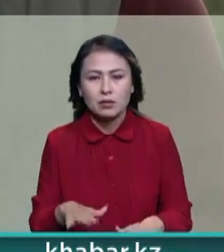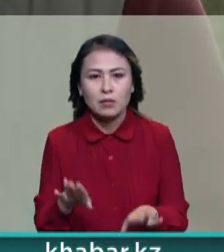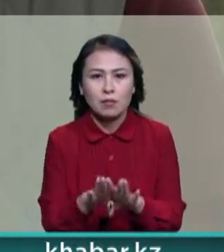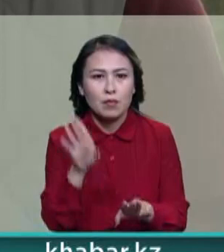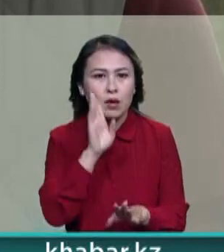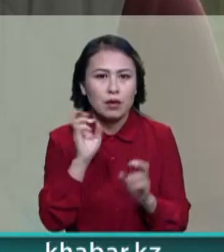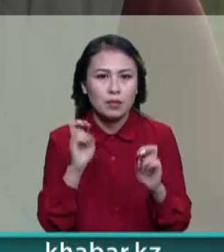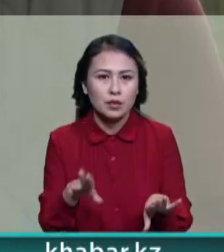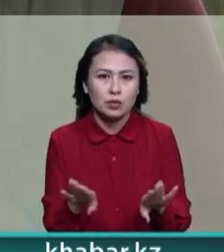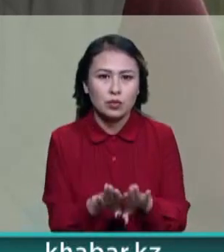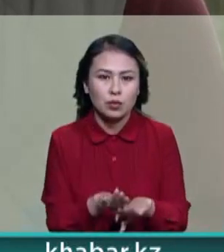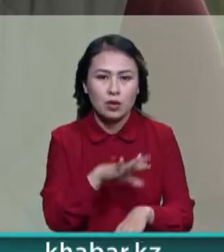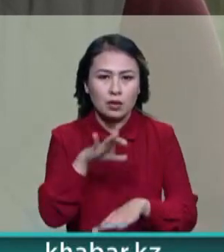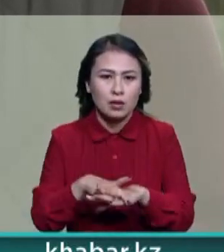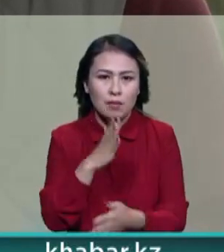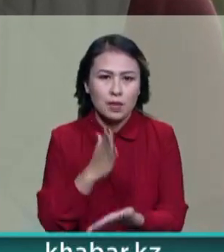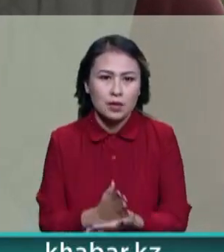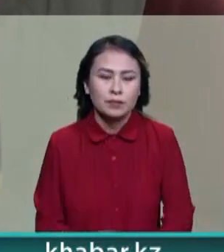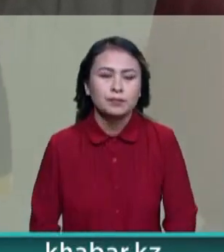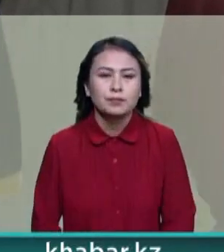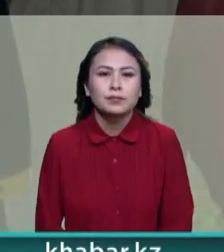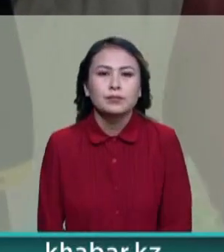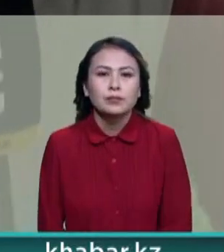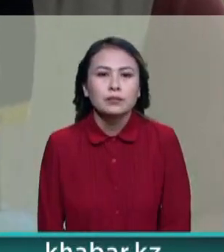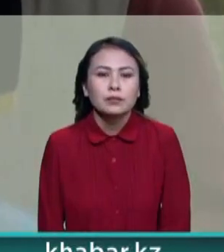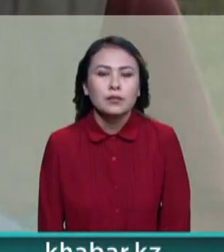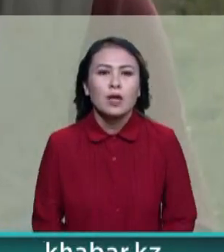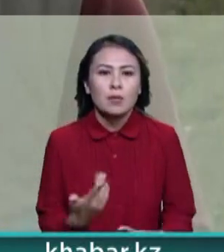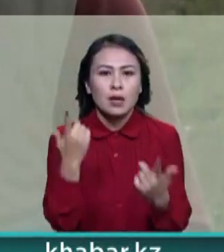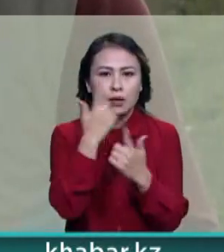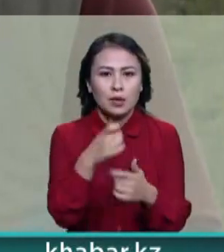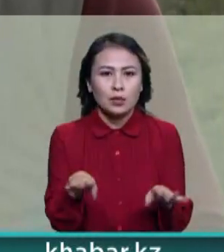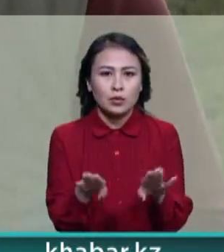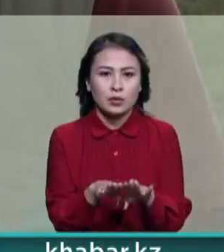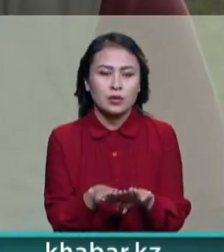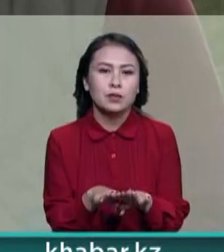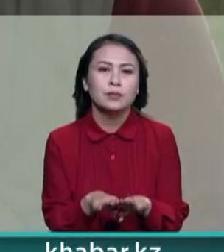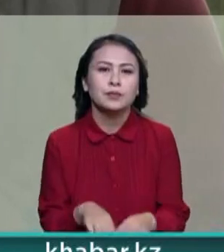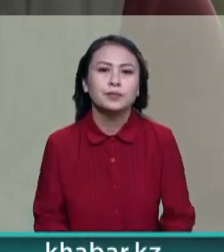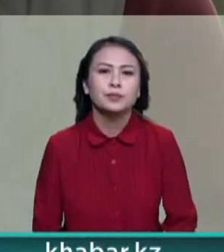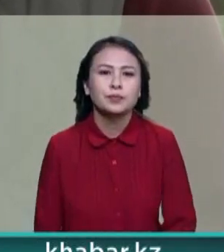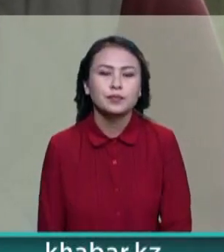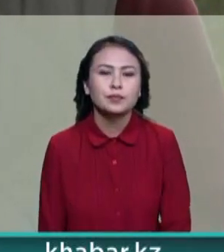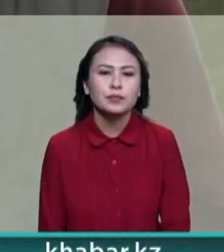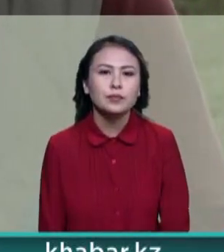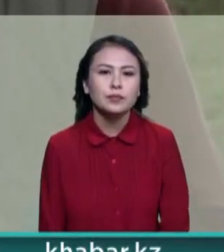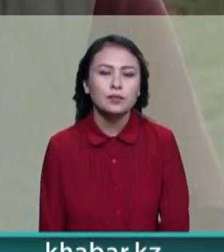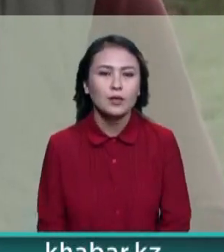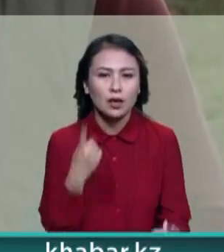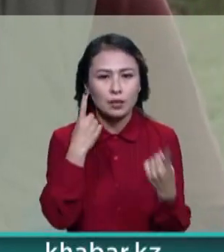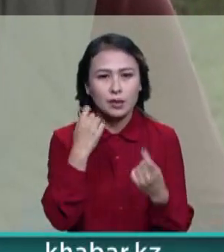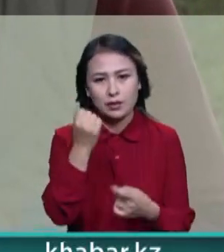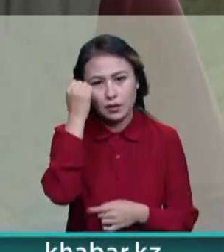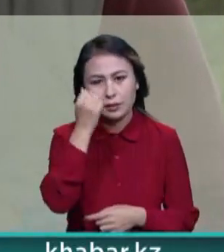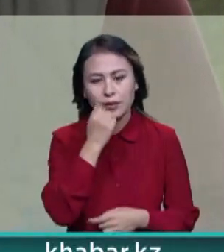қауіпті ошақ анықталған екен. Мендегі бар ақпарат осы. Динара, ақпаратыңызға рахмет.